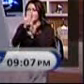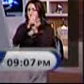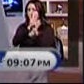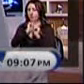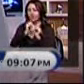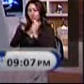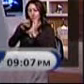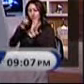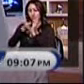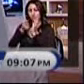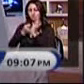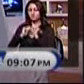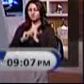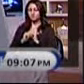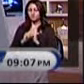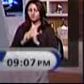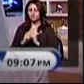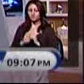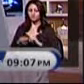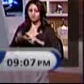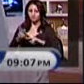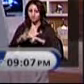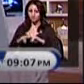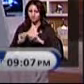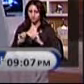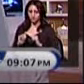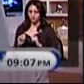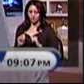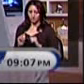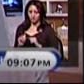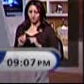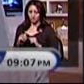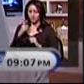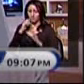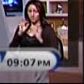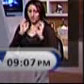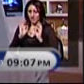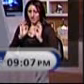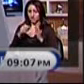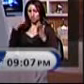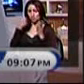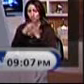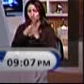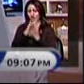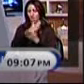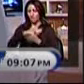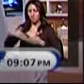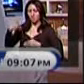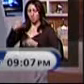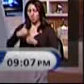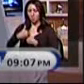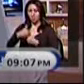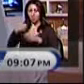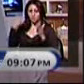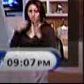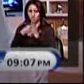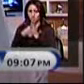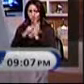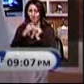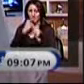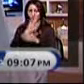الشراسه اللي فيها ظلم. فكره انه لا تؤخذ التقديرات كليه الحقوق كعامل اول في تعيينات